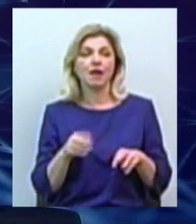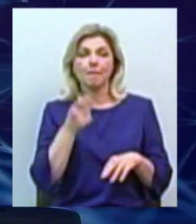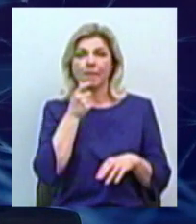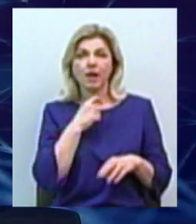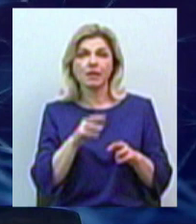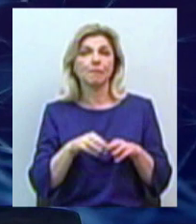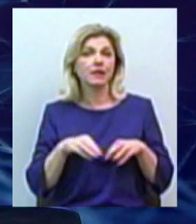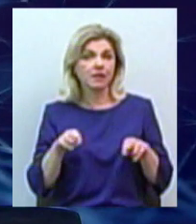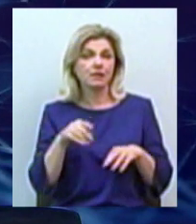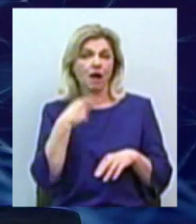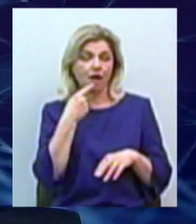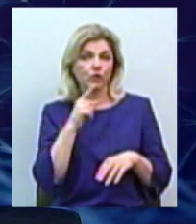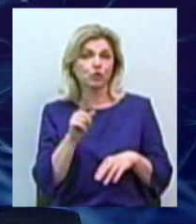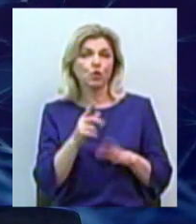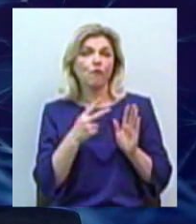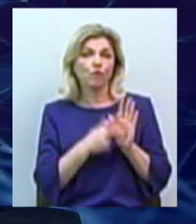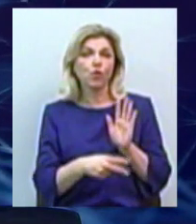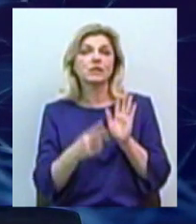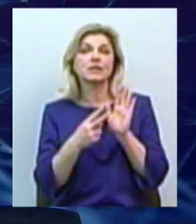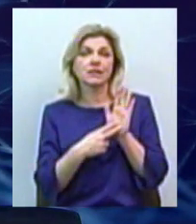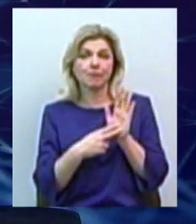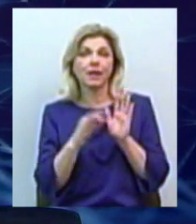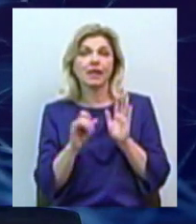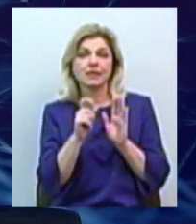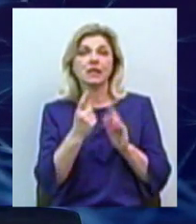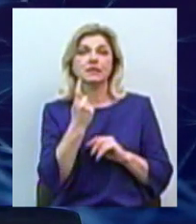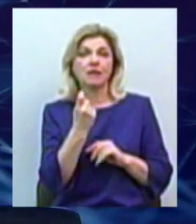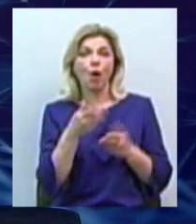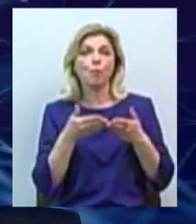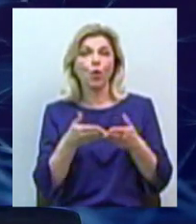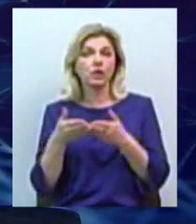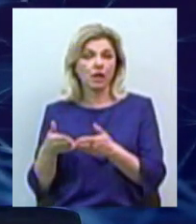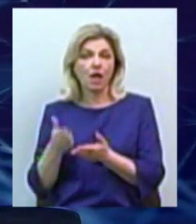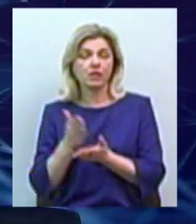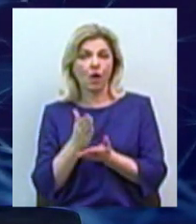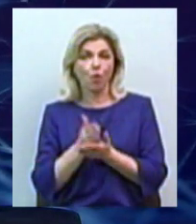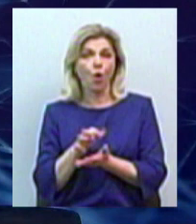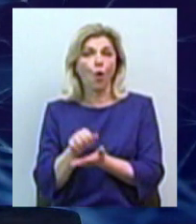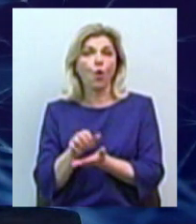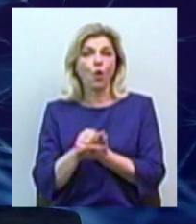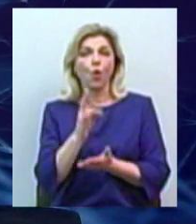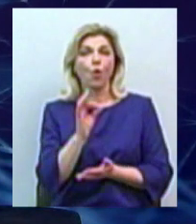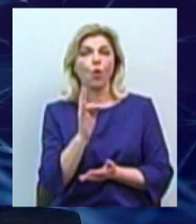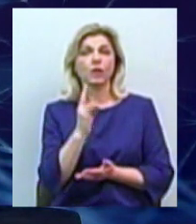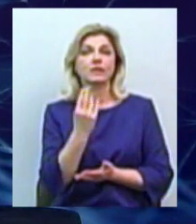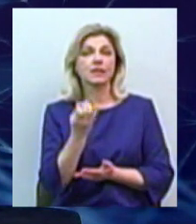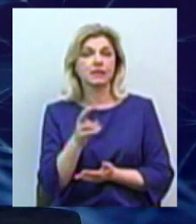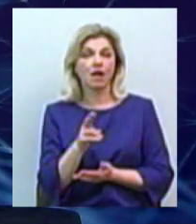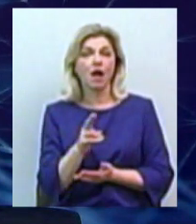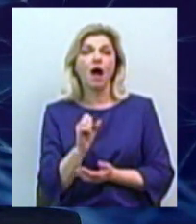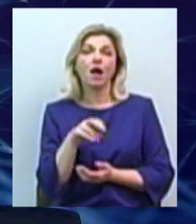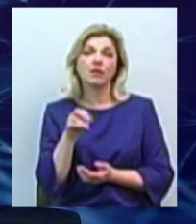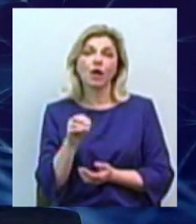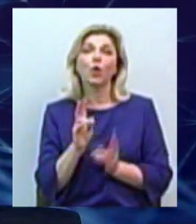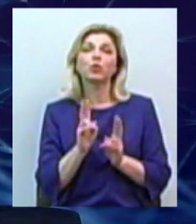пан міністр каже, що 87 із 100 портів знаходяться в концесії. Але хто їх бере в концесію?